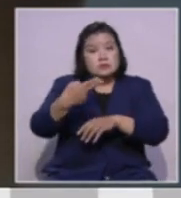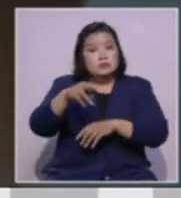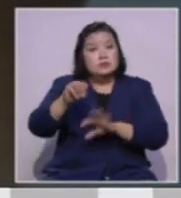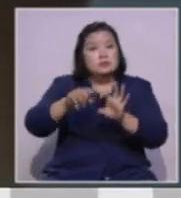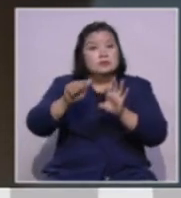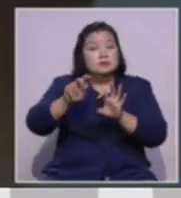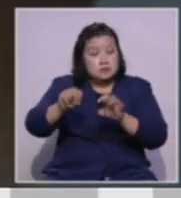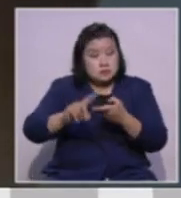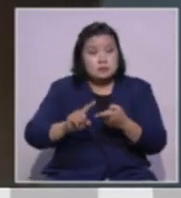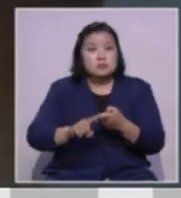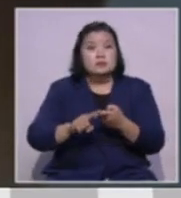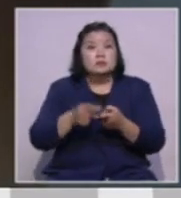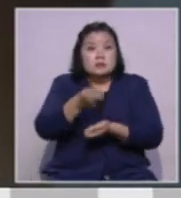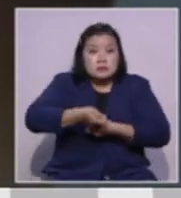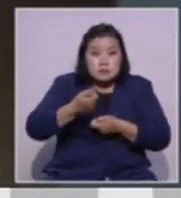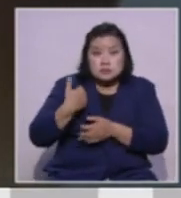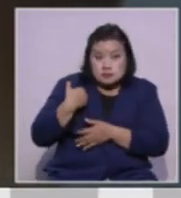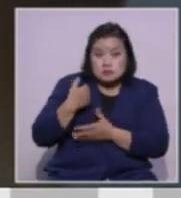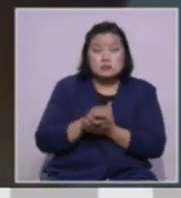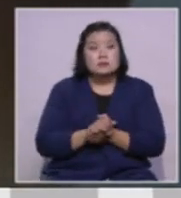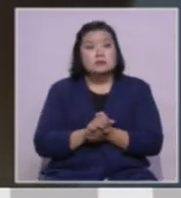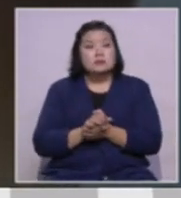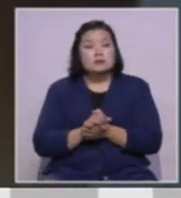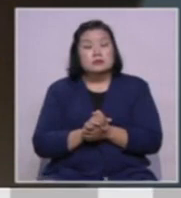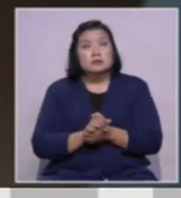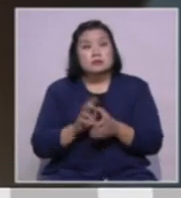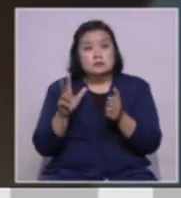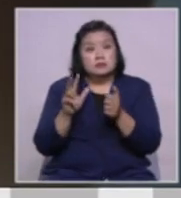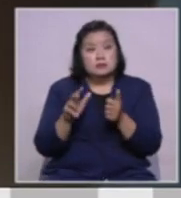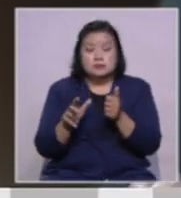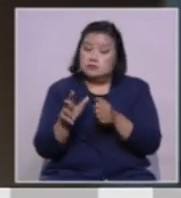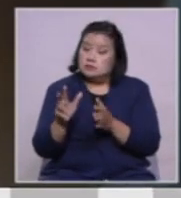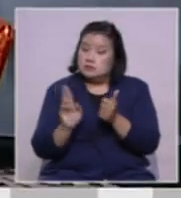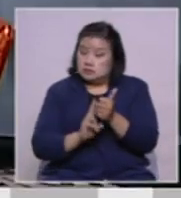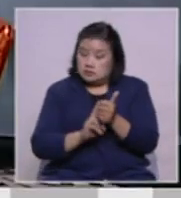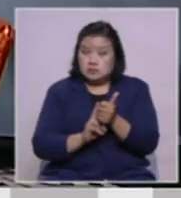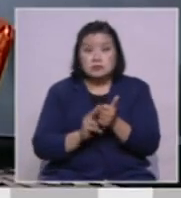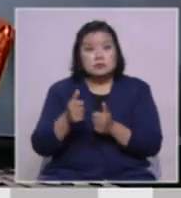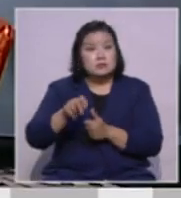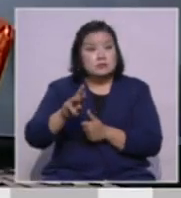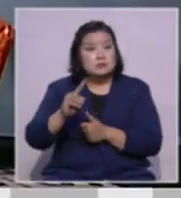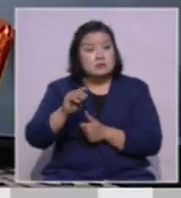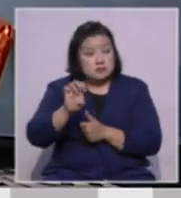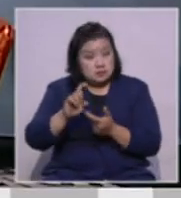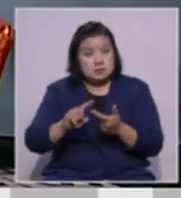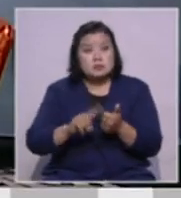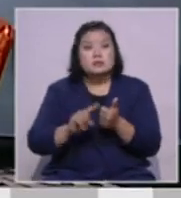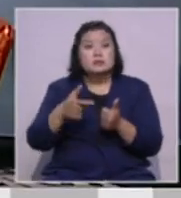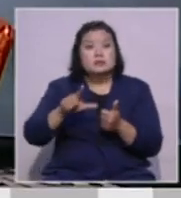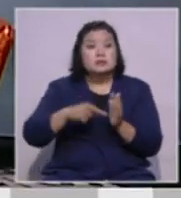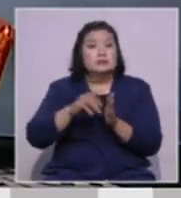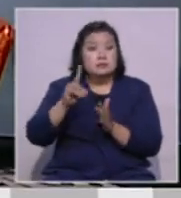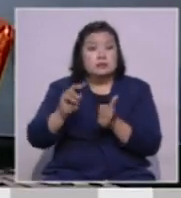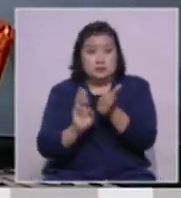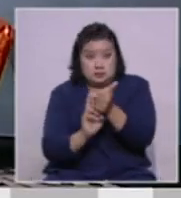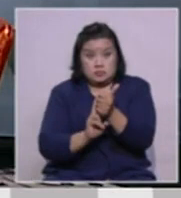ำนักงานเศรษฐกิจการเกษตร ครับ 4อธิบดี3รองปลัด2ผู้ตรวจราชการ 2ผู้ตรวจ เพราะฉะนั้นเร่งด่วนตามรายงานข่าว